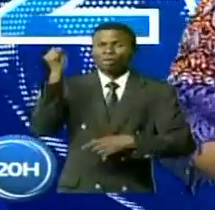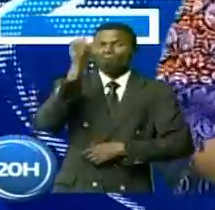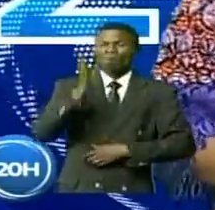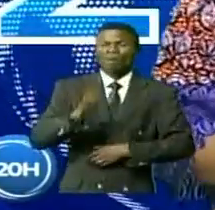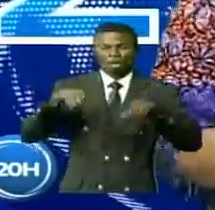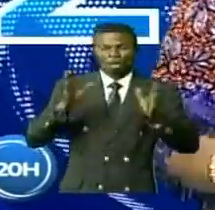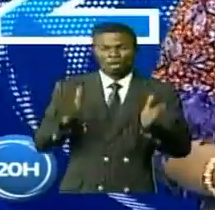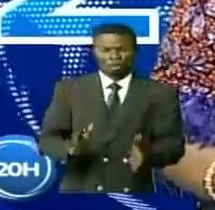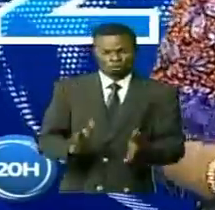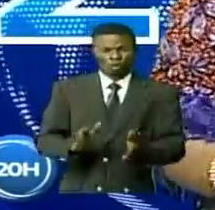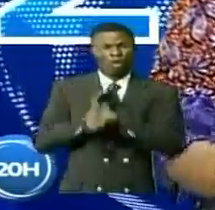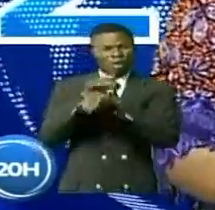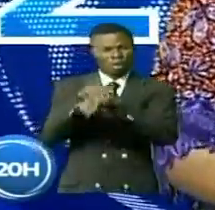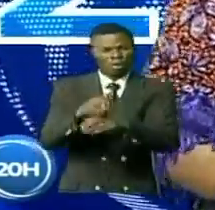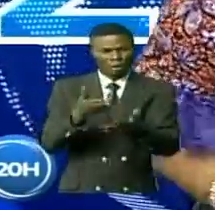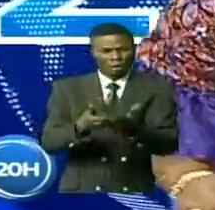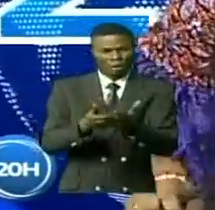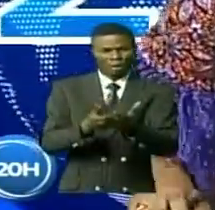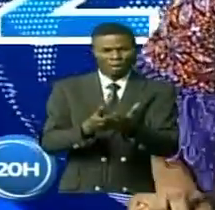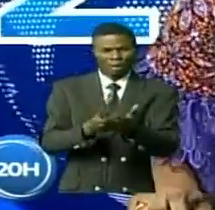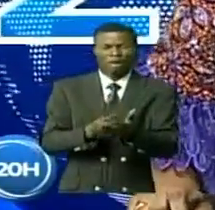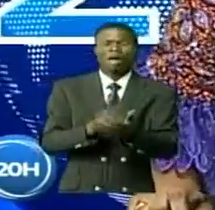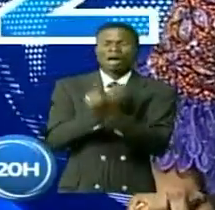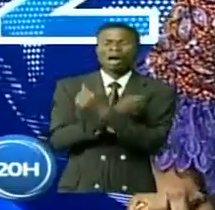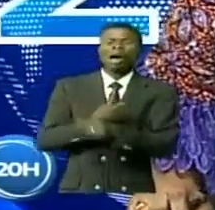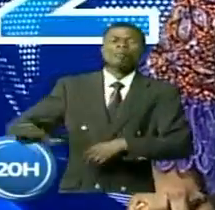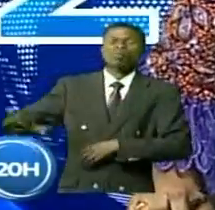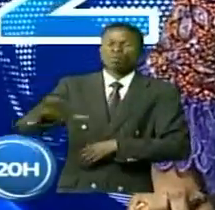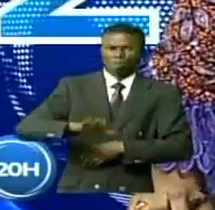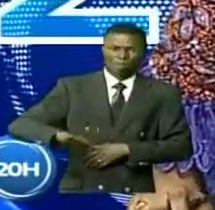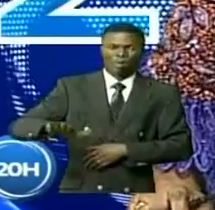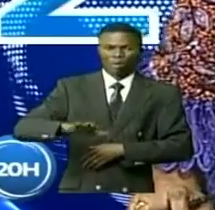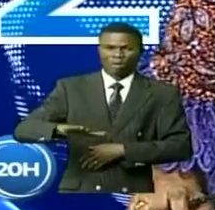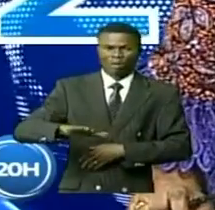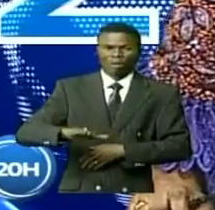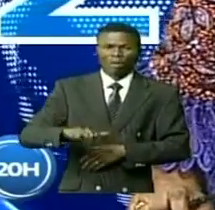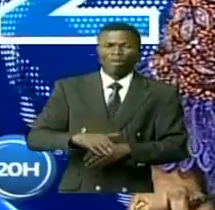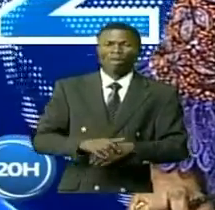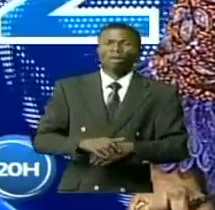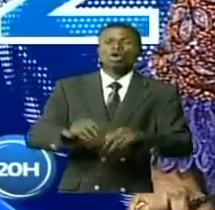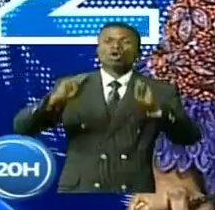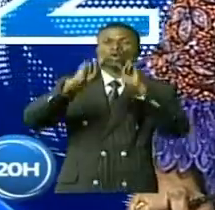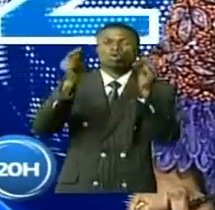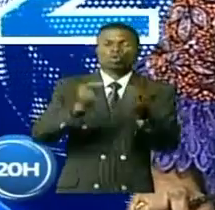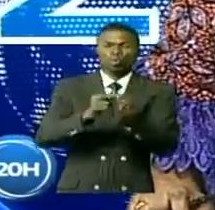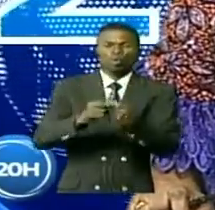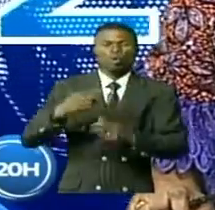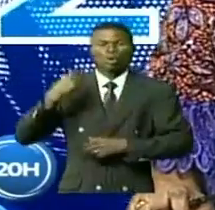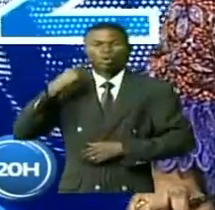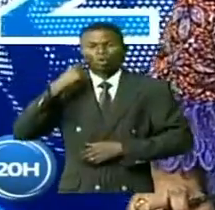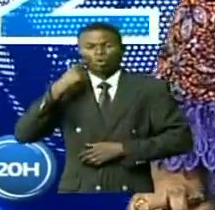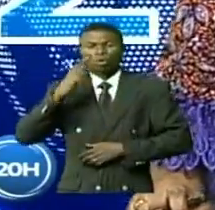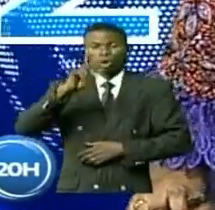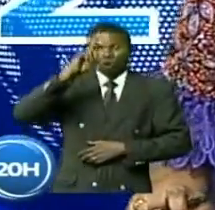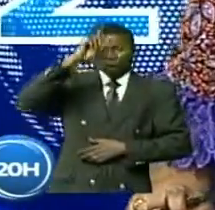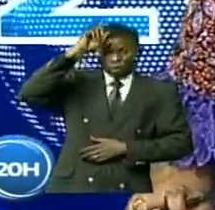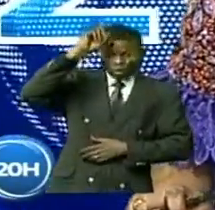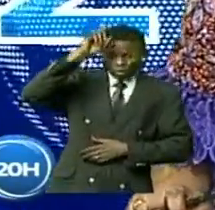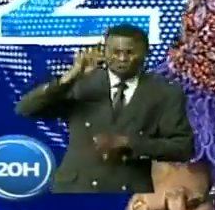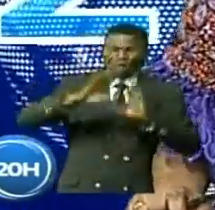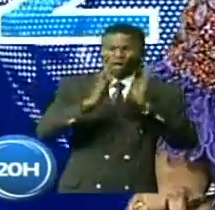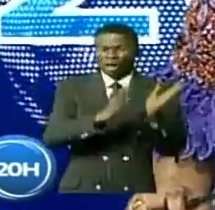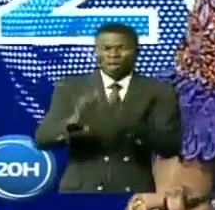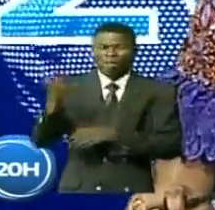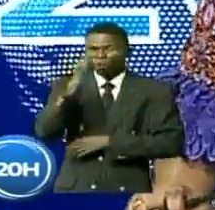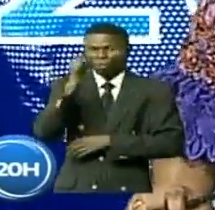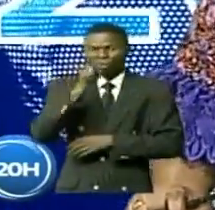sont pas restés de marbre. Fibre patriotique oblige ceux du clan Wenge Musique à BCBG 4x4 tout terrain qui préparent leur